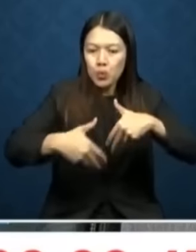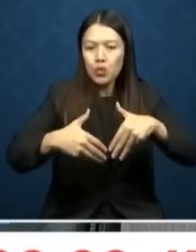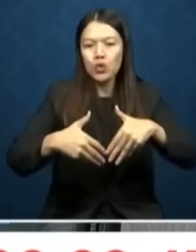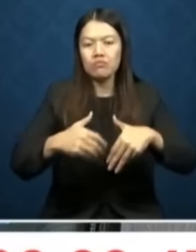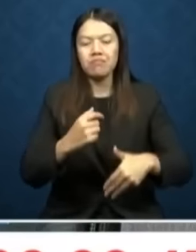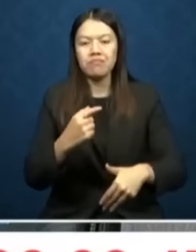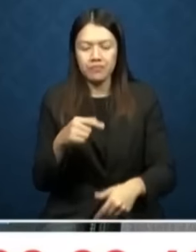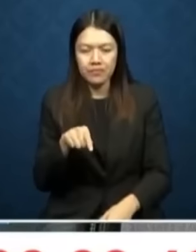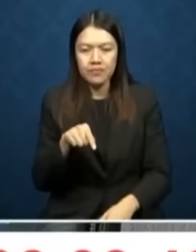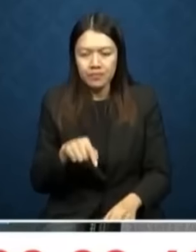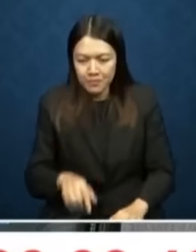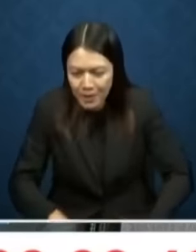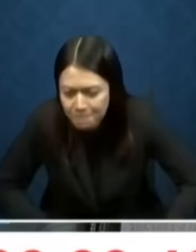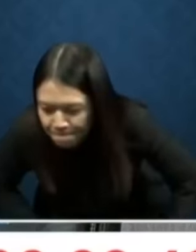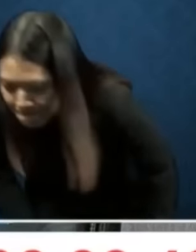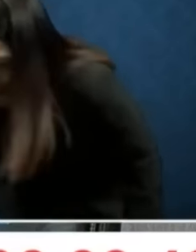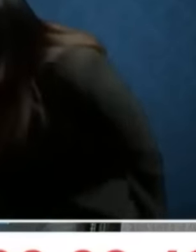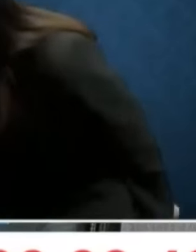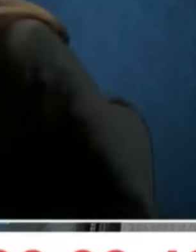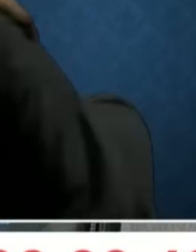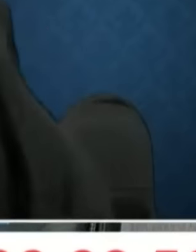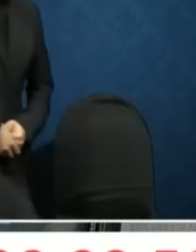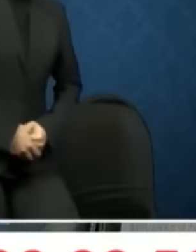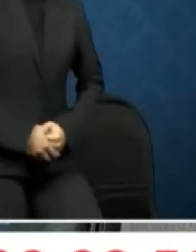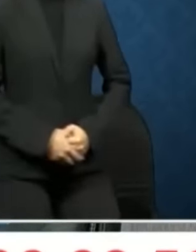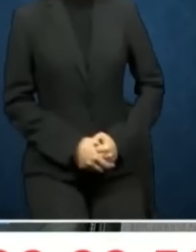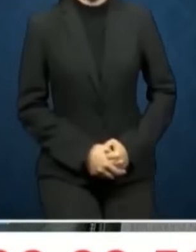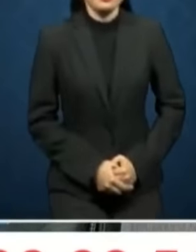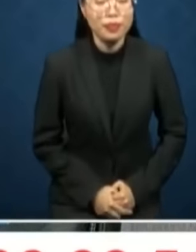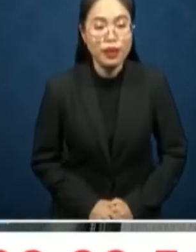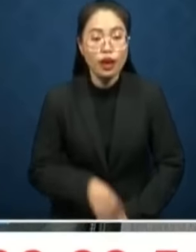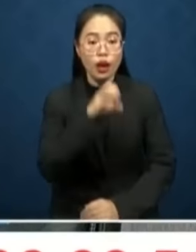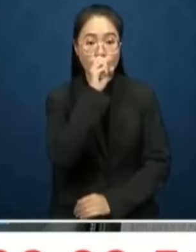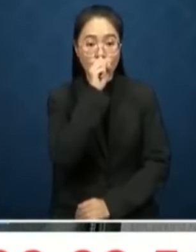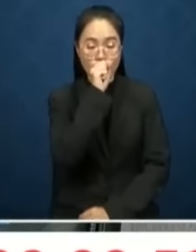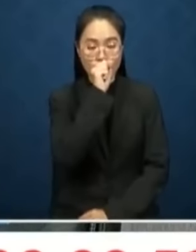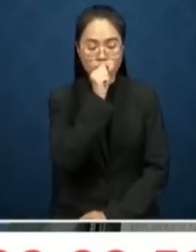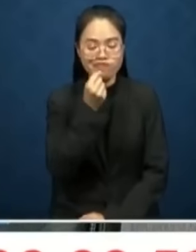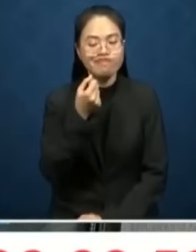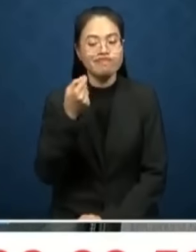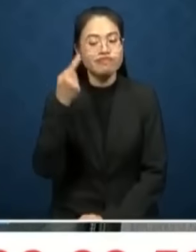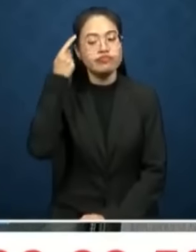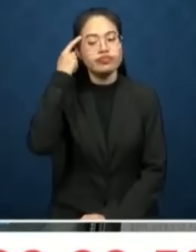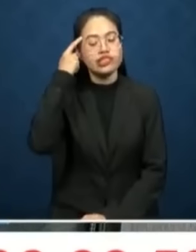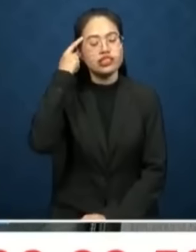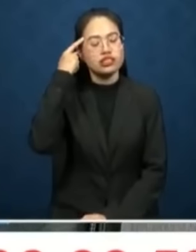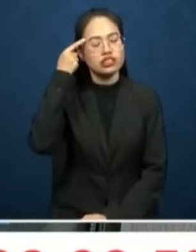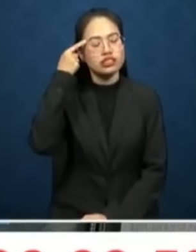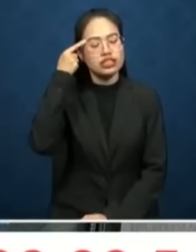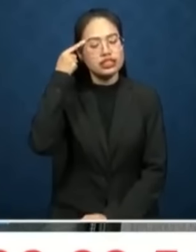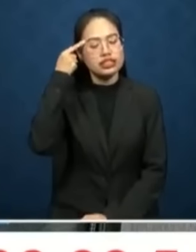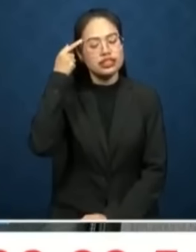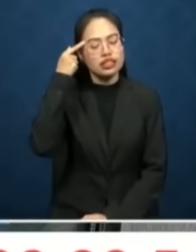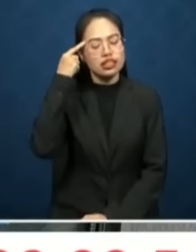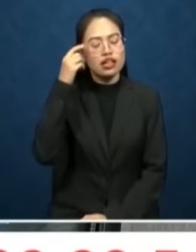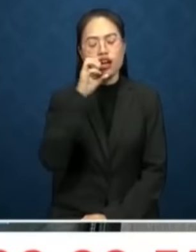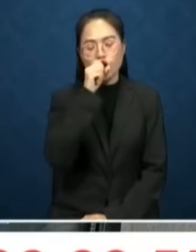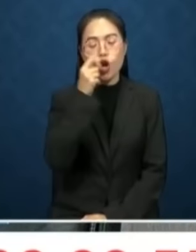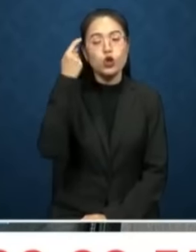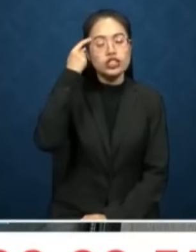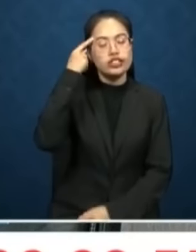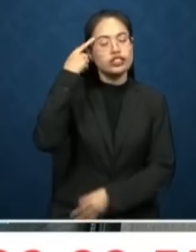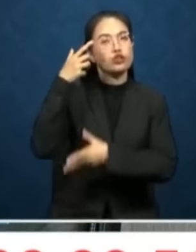นโดยเสมอกันท่านลองนับตาหลับตานะครับท่านลองหลับตาลองสวดมนต์ล